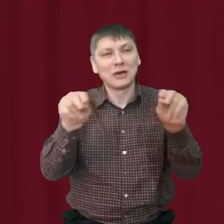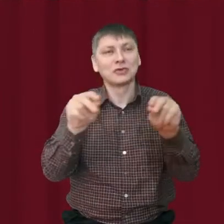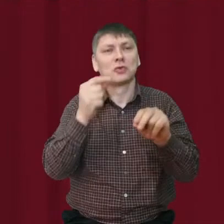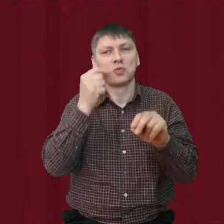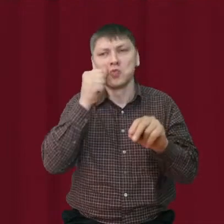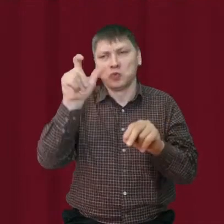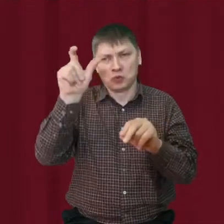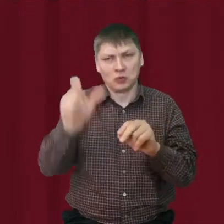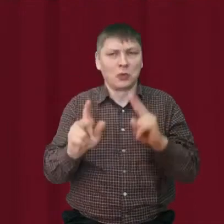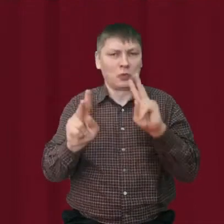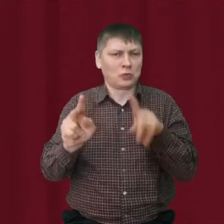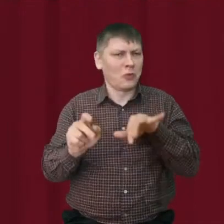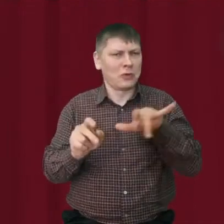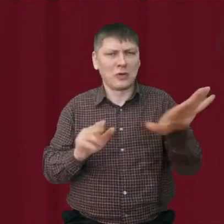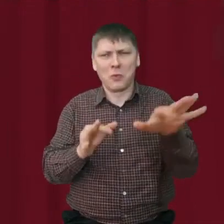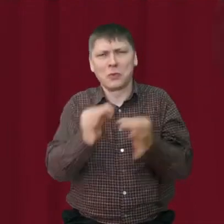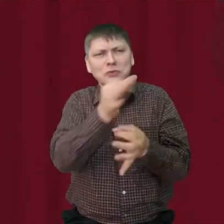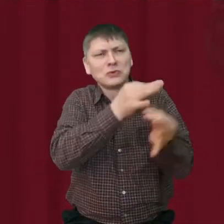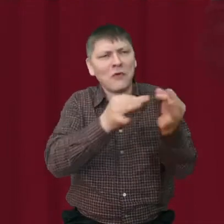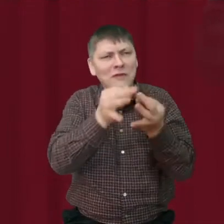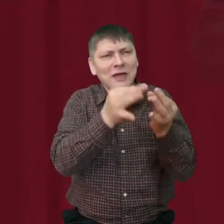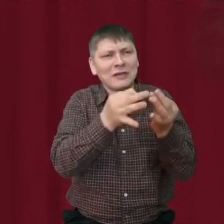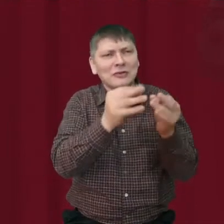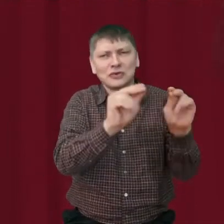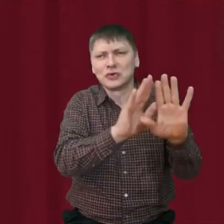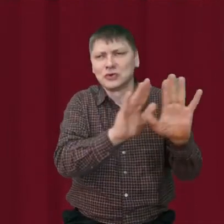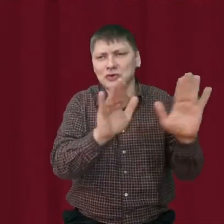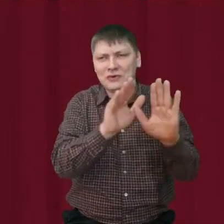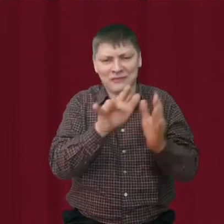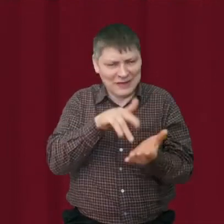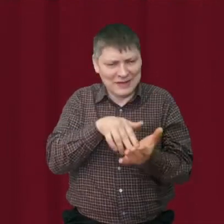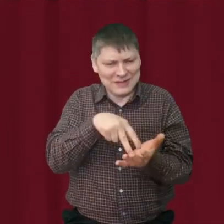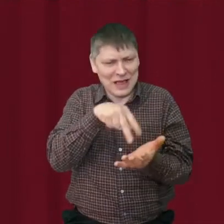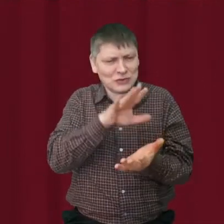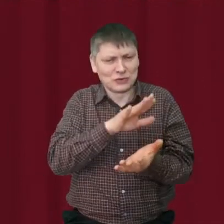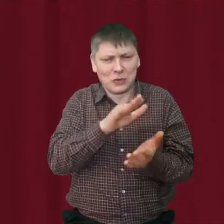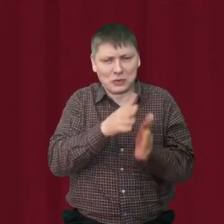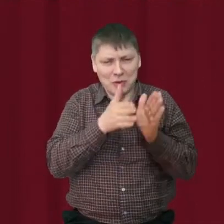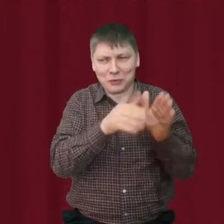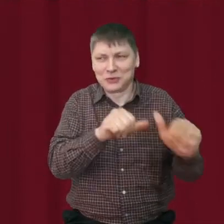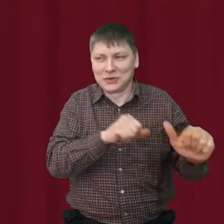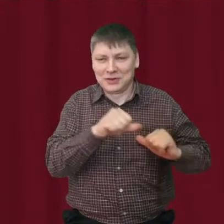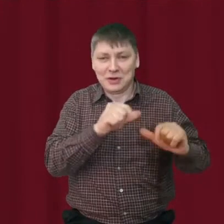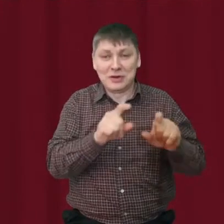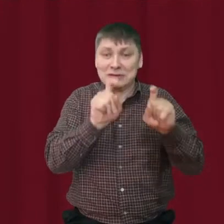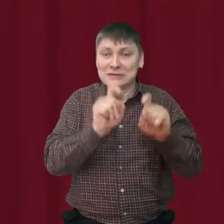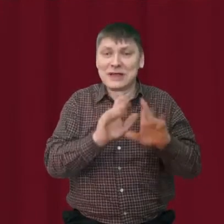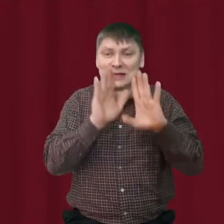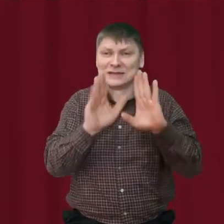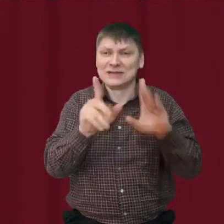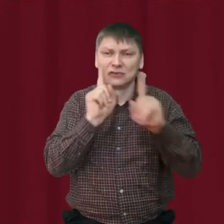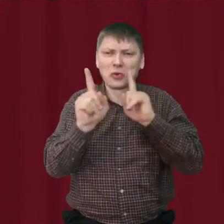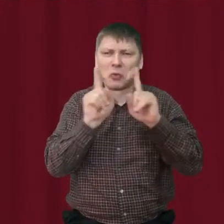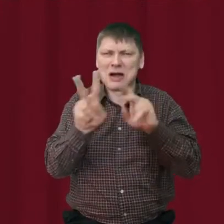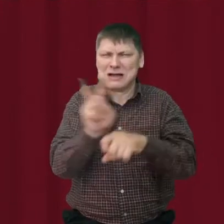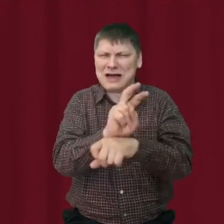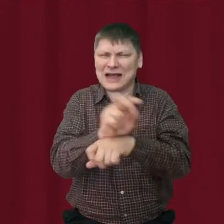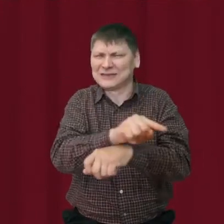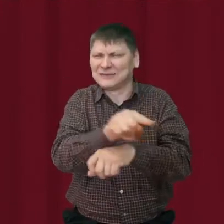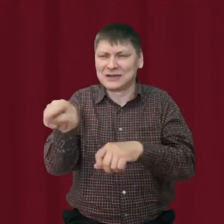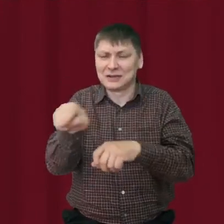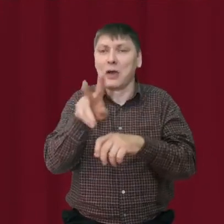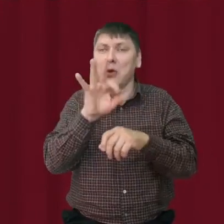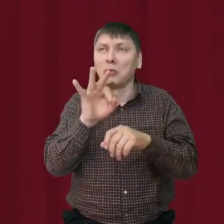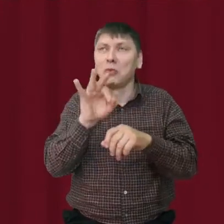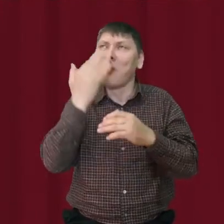который не ходит на совет нечестивых, и не стоит на пути грешных, и не сидит в собрании развратителей, но в законе